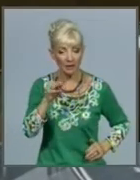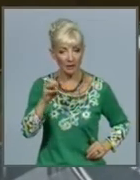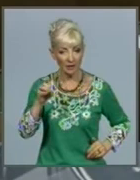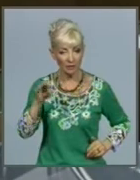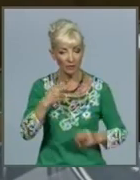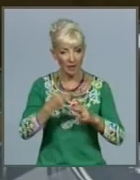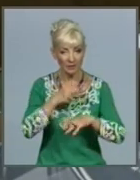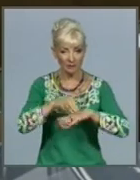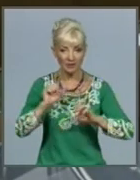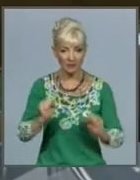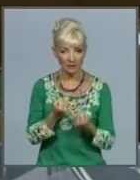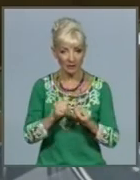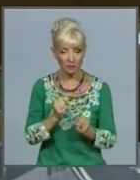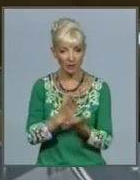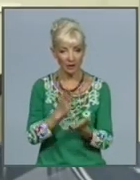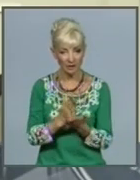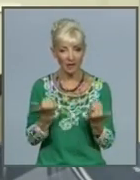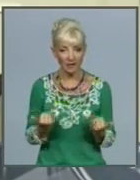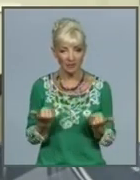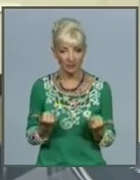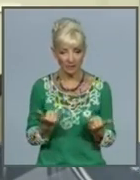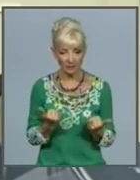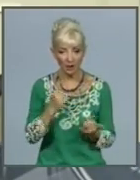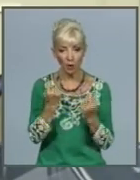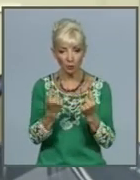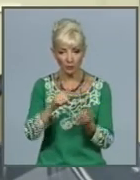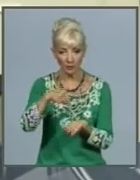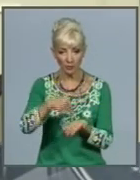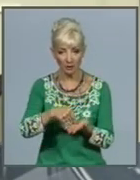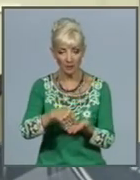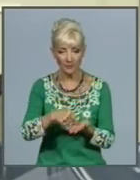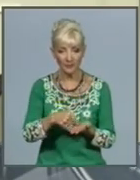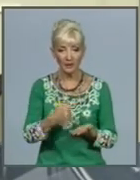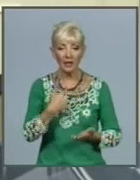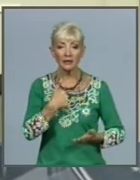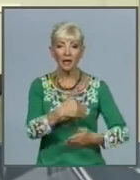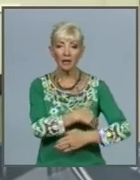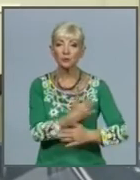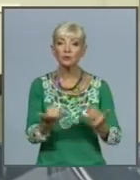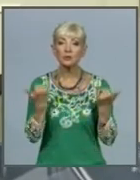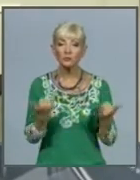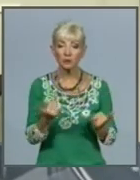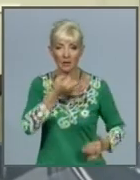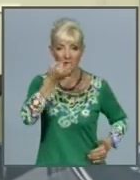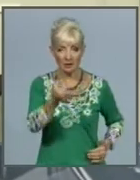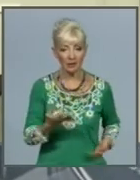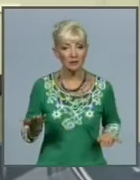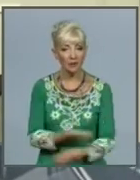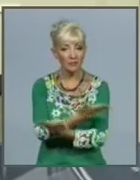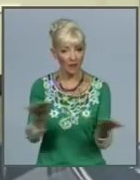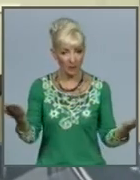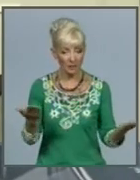неможливе існування сучасного мегаполісу. Хочу сьогодні сказати вам, прежде всього,